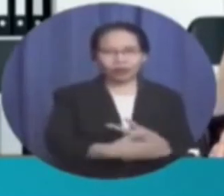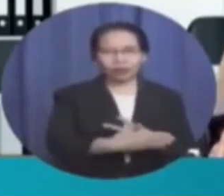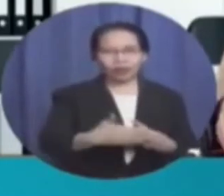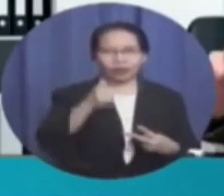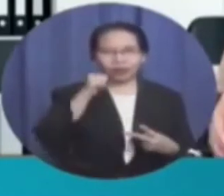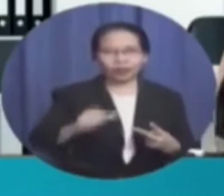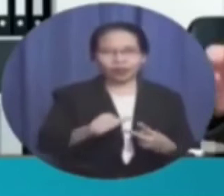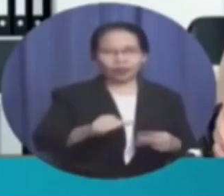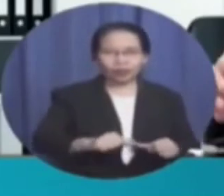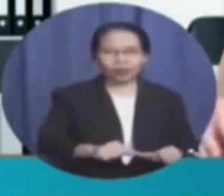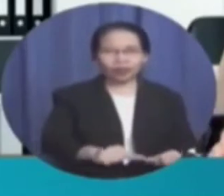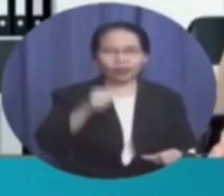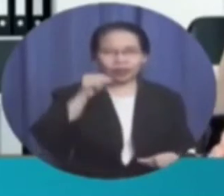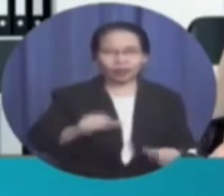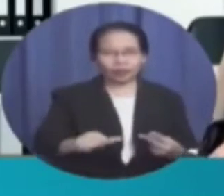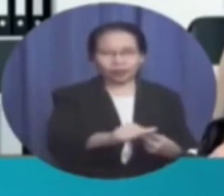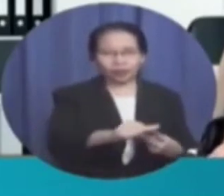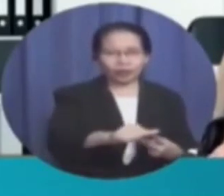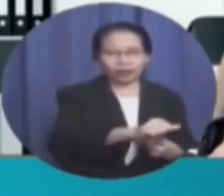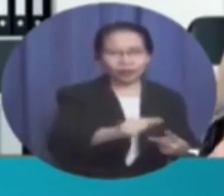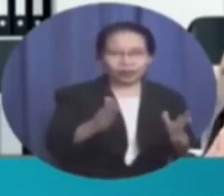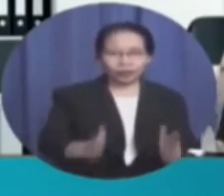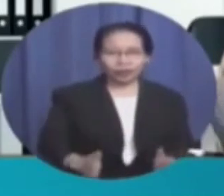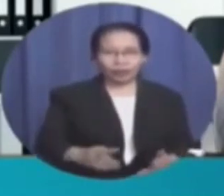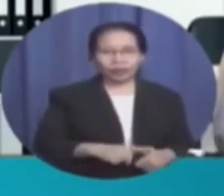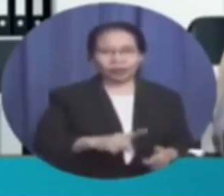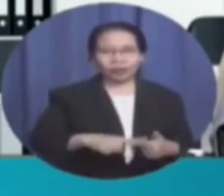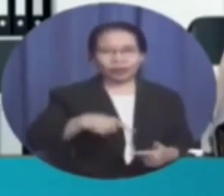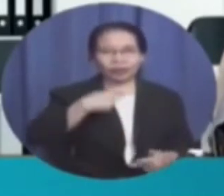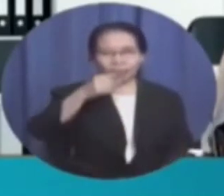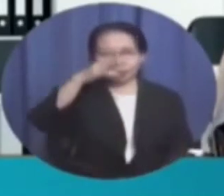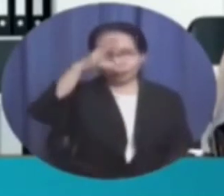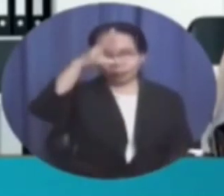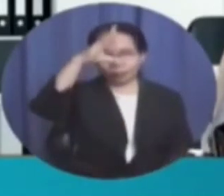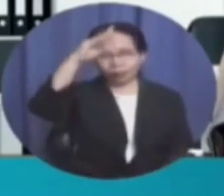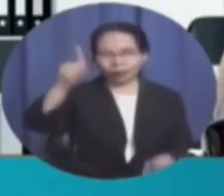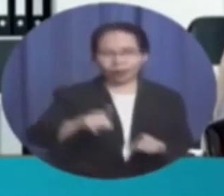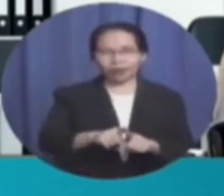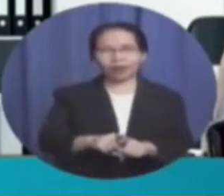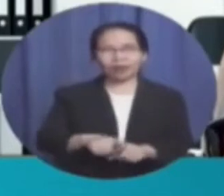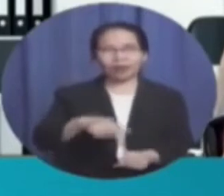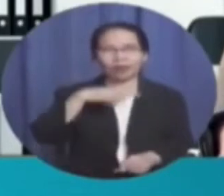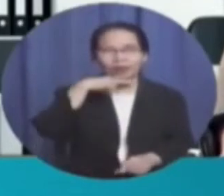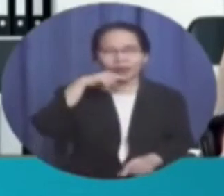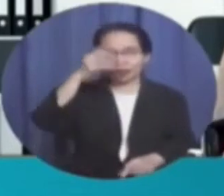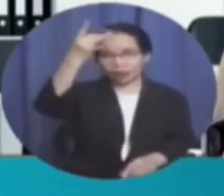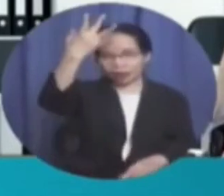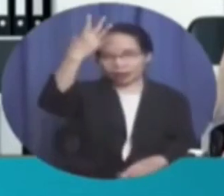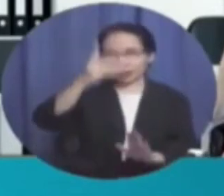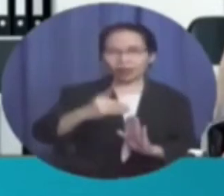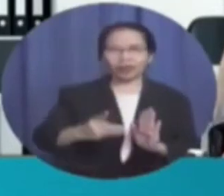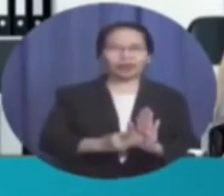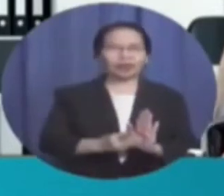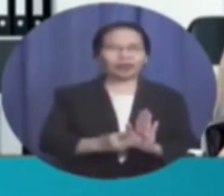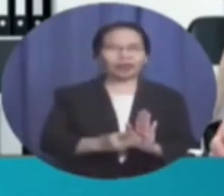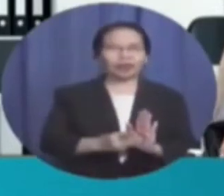Napaka-babaero niya. Tuloy-tuloy siyang nambababae. Eh sabi ko, tatanginong, hindi mo ba naliliwanagan yung